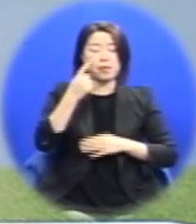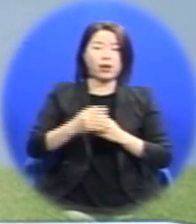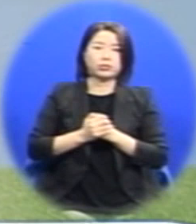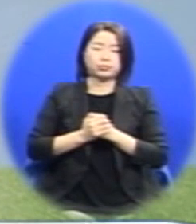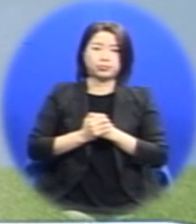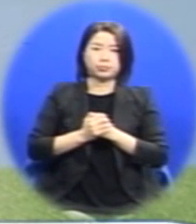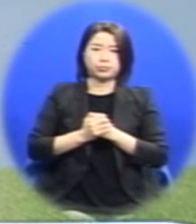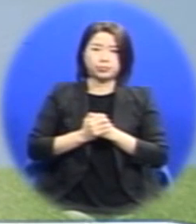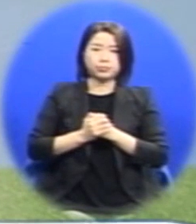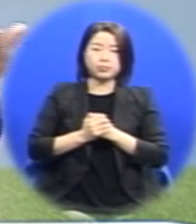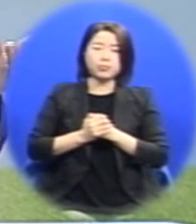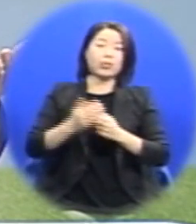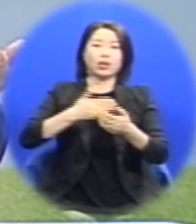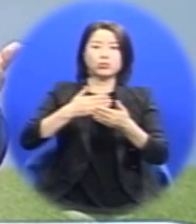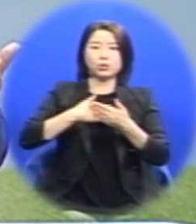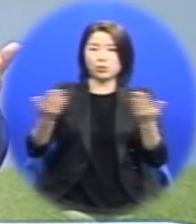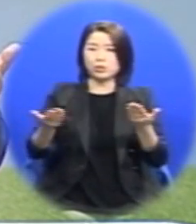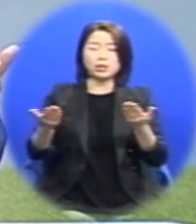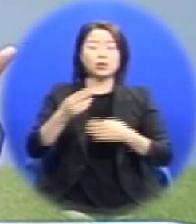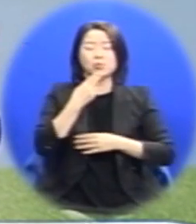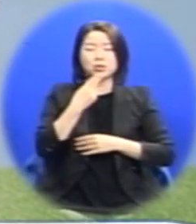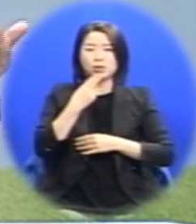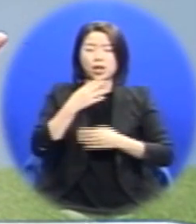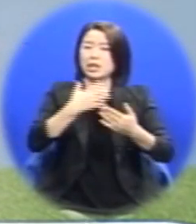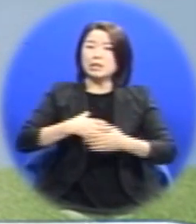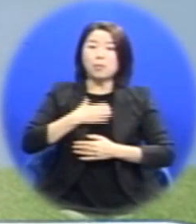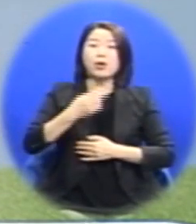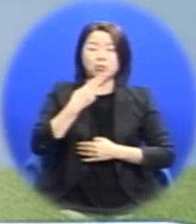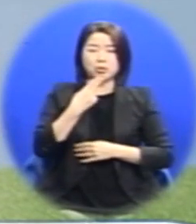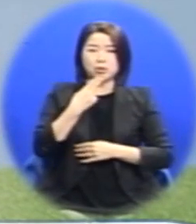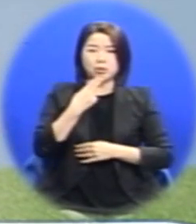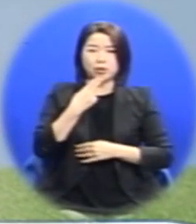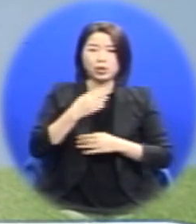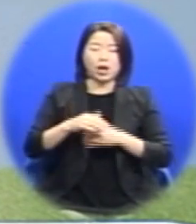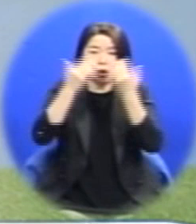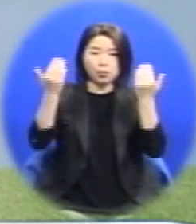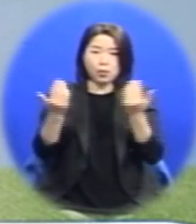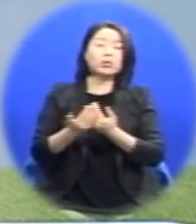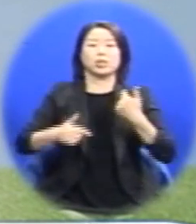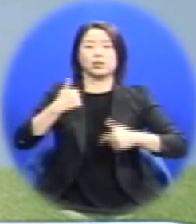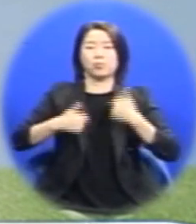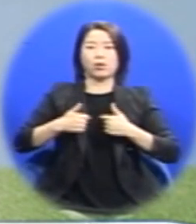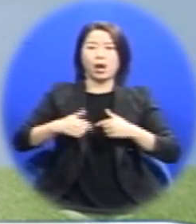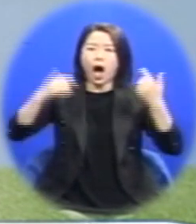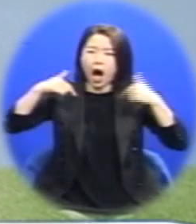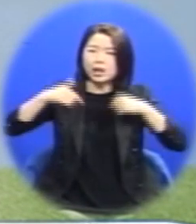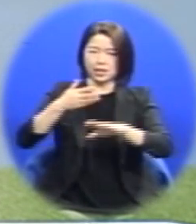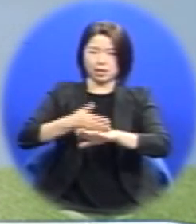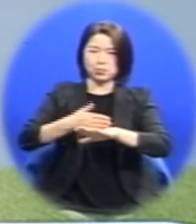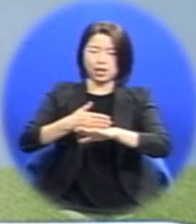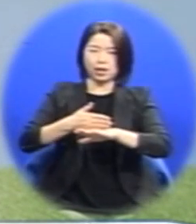두려운 게 없어요. 염려가 없어요. 모든 게 기뻐요. 항상